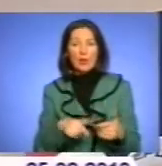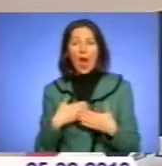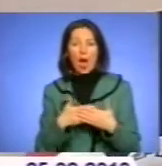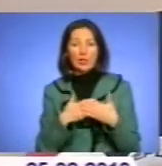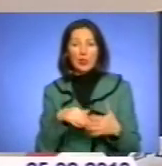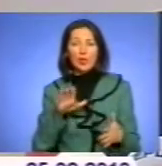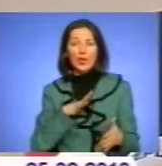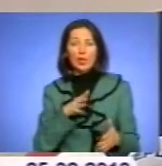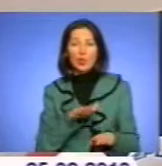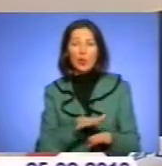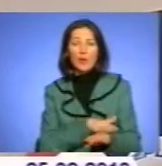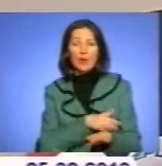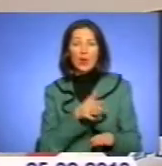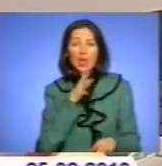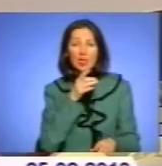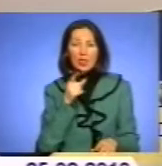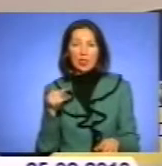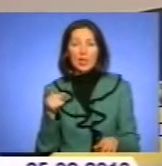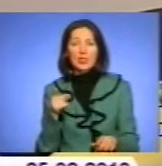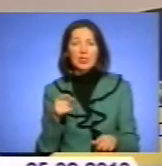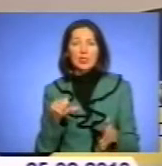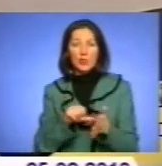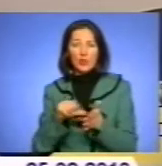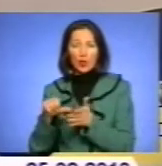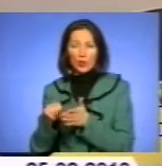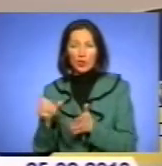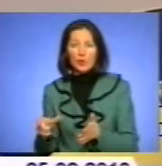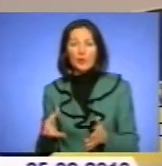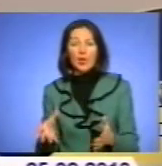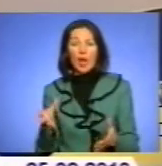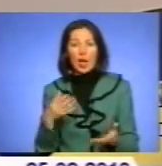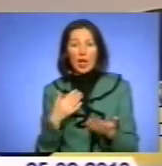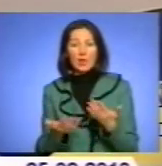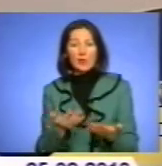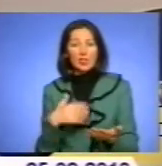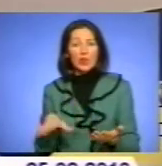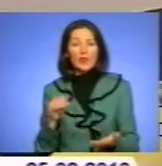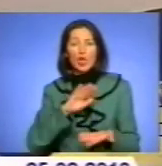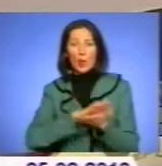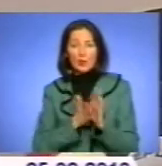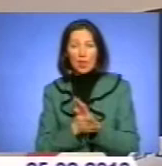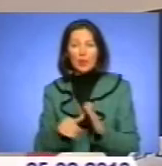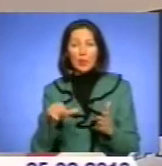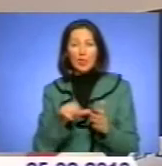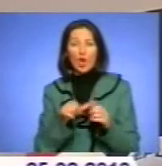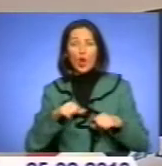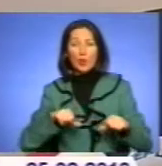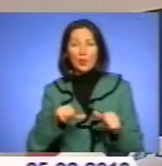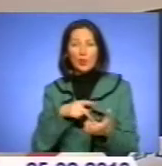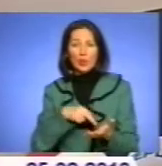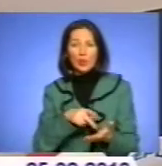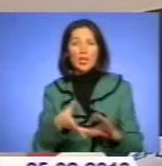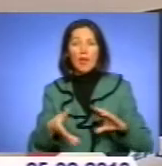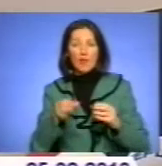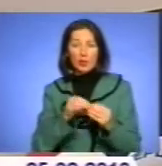відвідувачами. Зваживши на всі обставини, представники комісії прийшли медичною до висновку, що